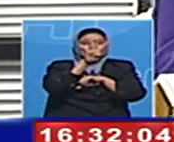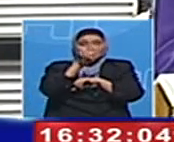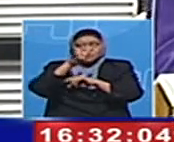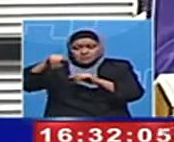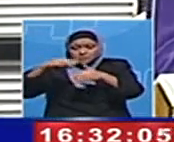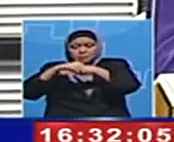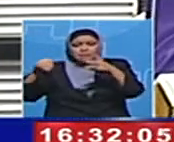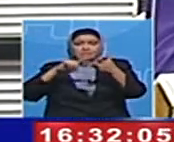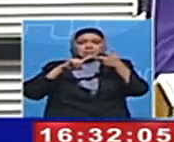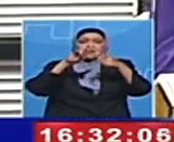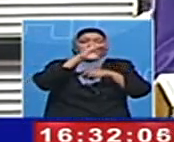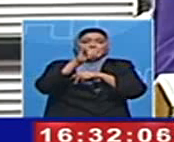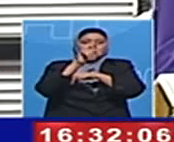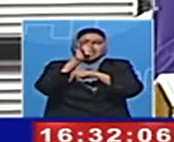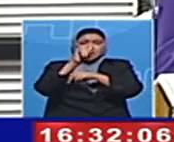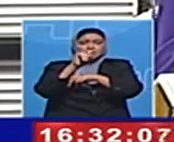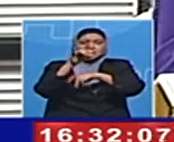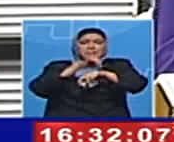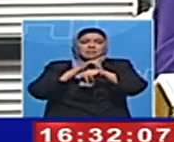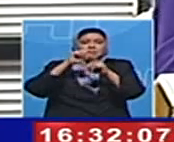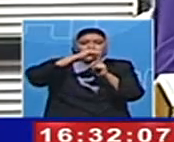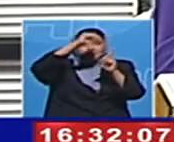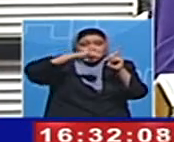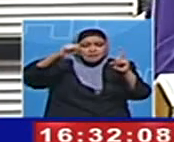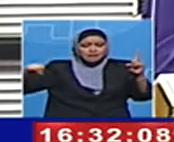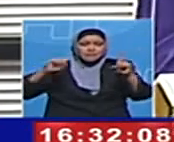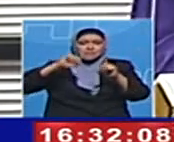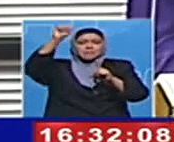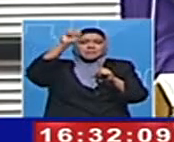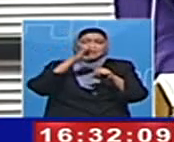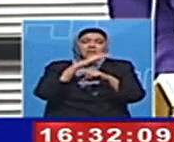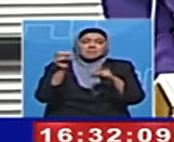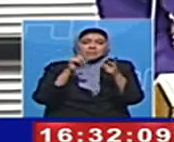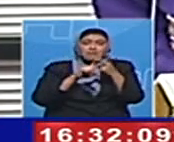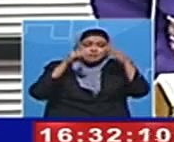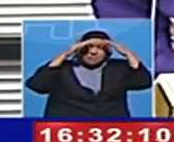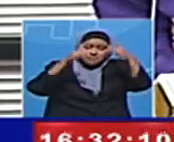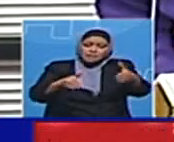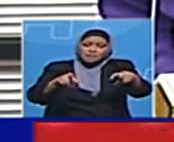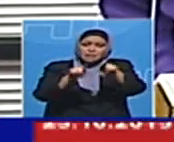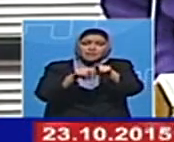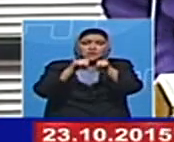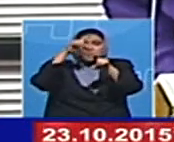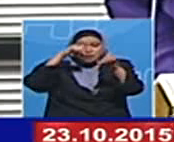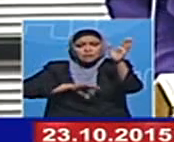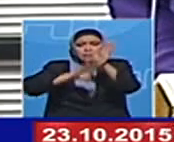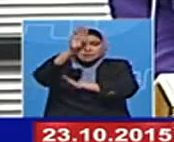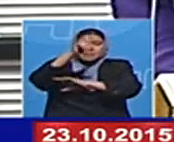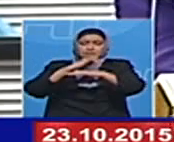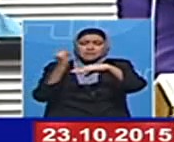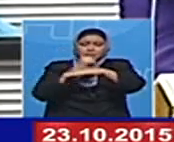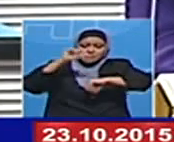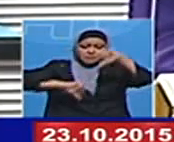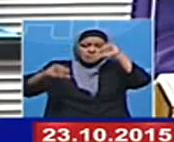Sandakan Sabah sebanyak rm20 juta Kelapan tumpuan turut diberi kepada pembangunan industri kimia elektronik dan